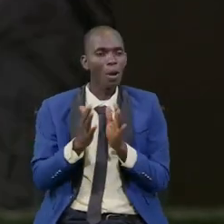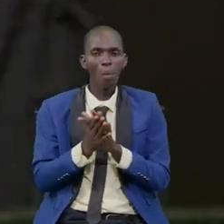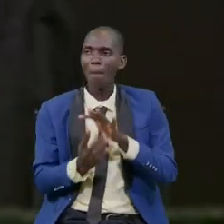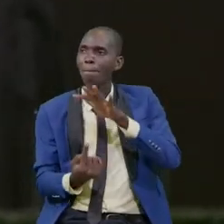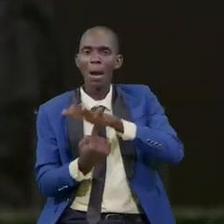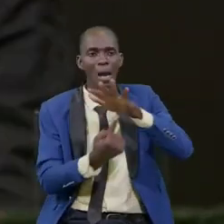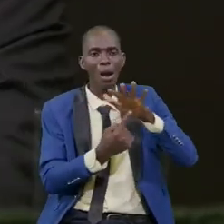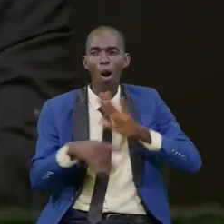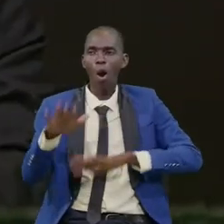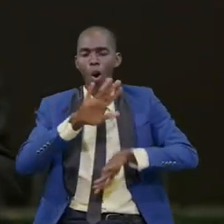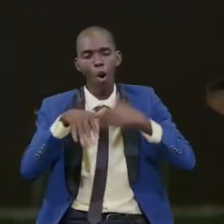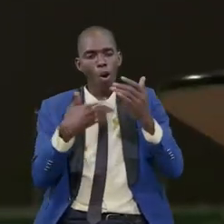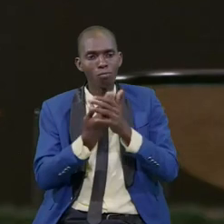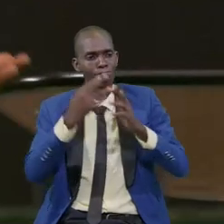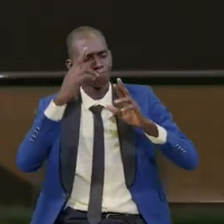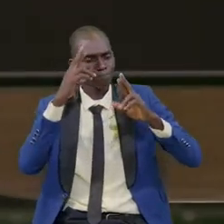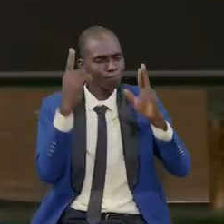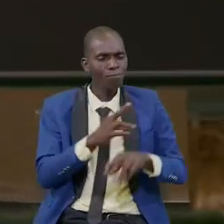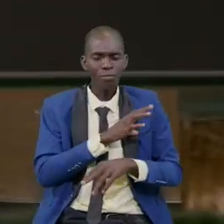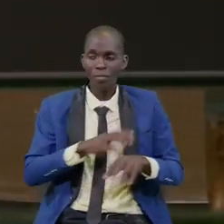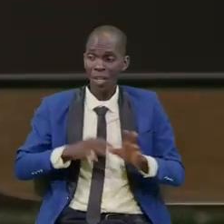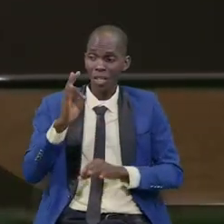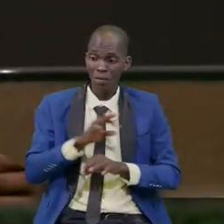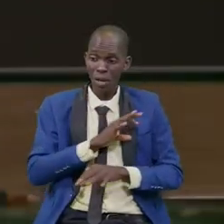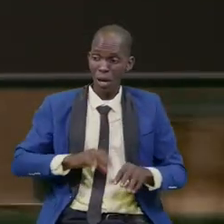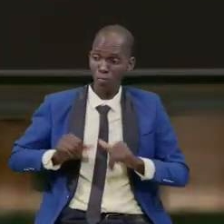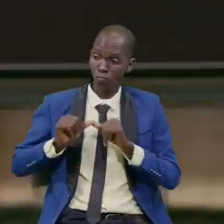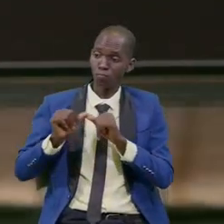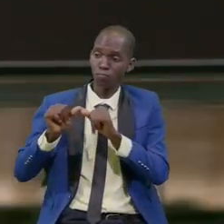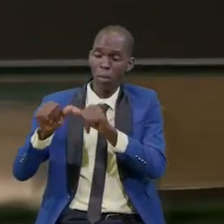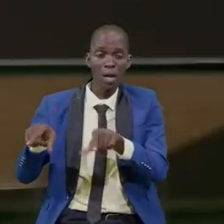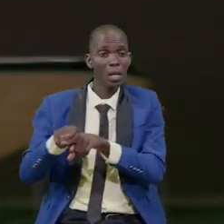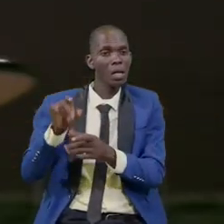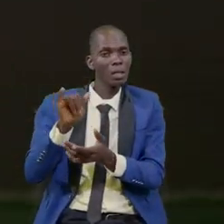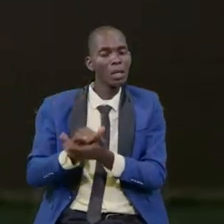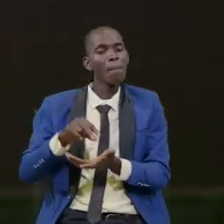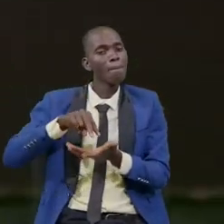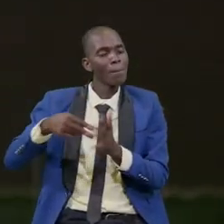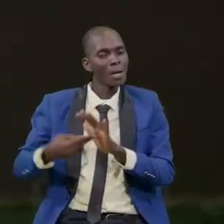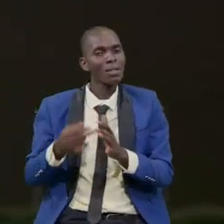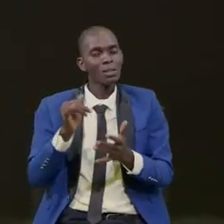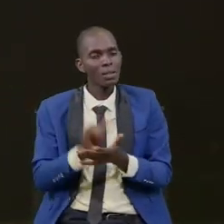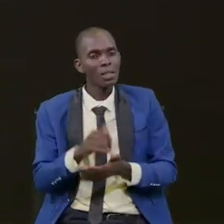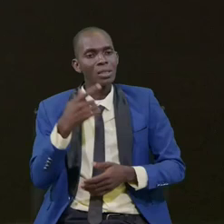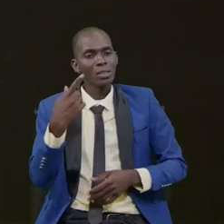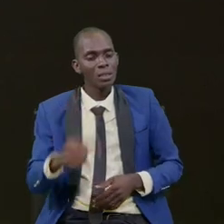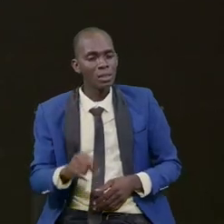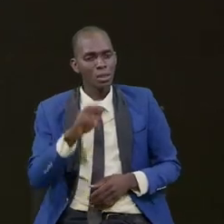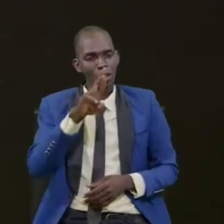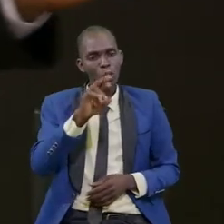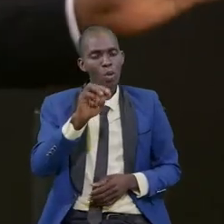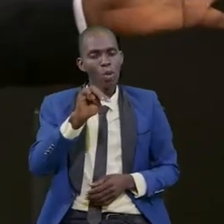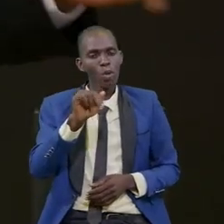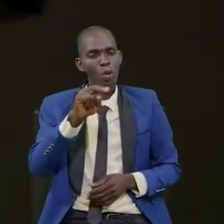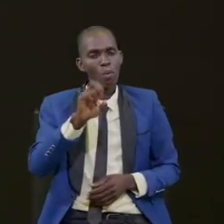tout le monde va croire en lui. Et les Romains viendront et vont envahir notre nation à cause de